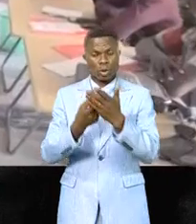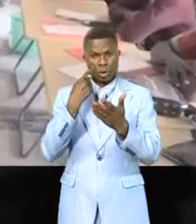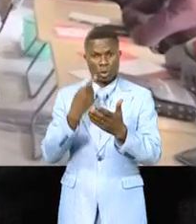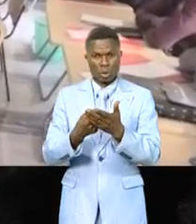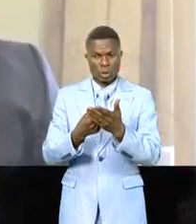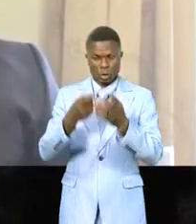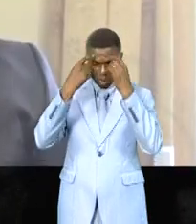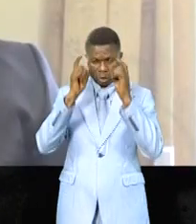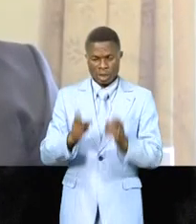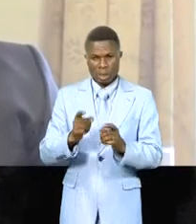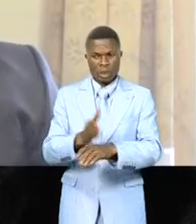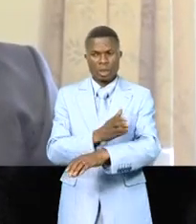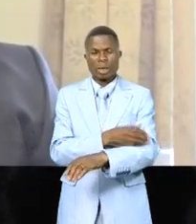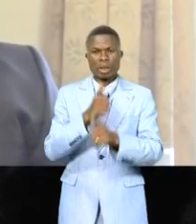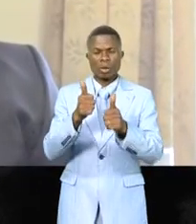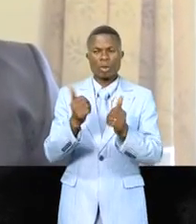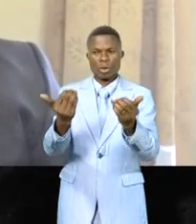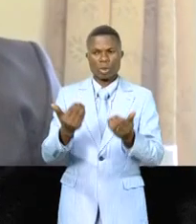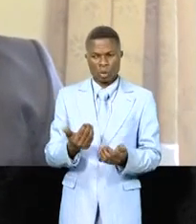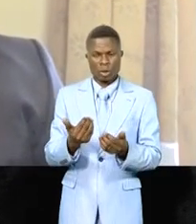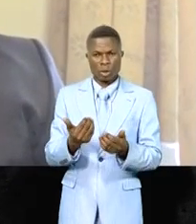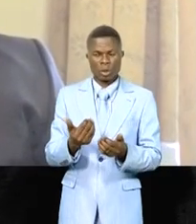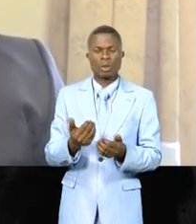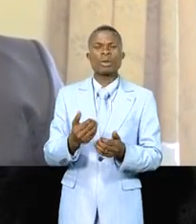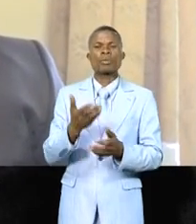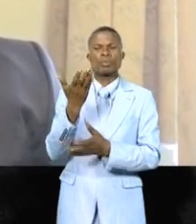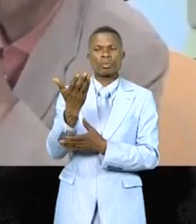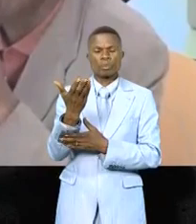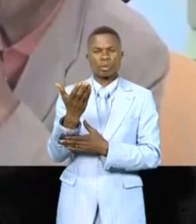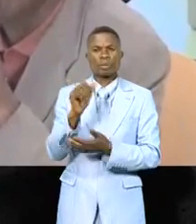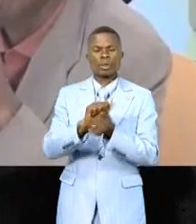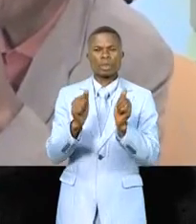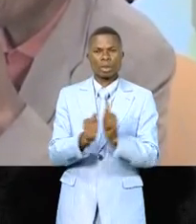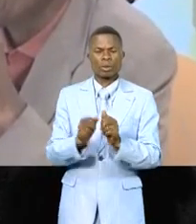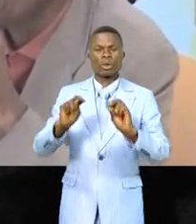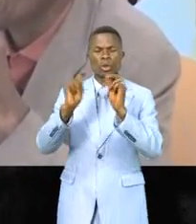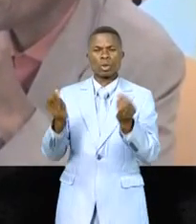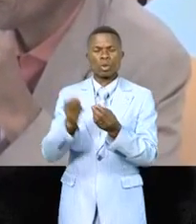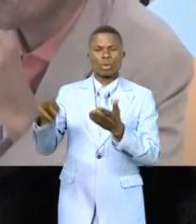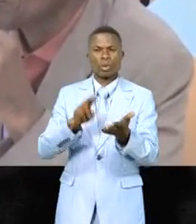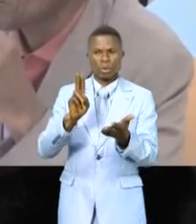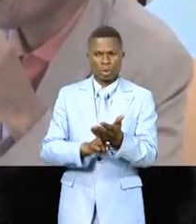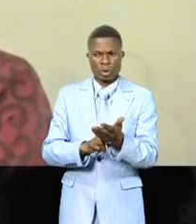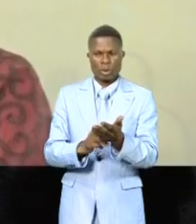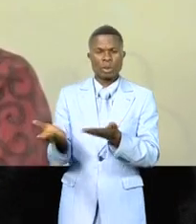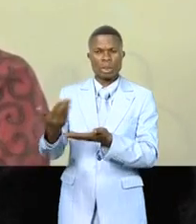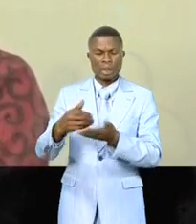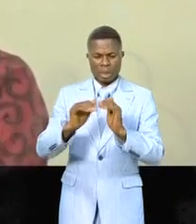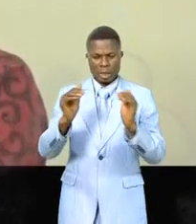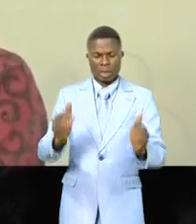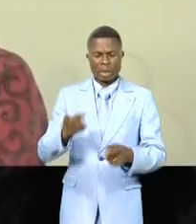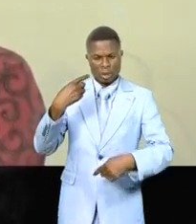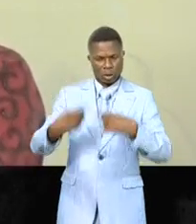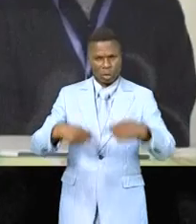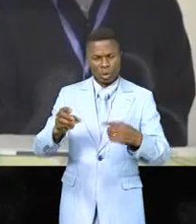que ces accords récemment signés ont été volontairement ou involontairement violés, selon les cas, par les parties signataires. D'où le retour sur la table des